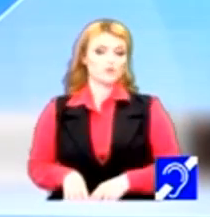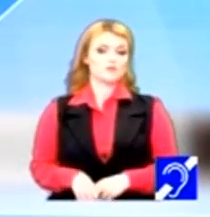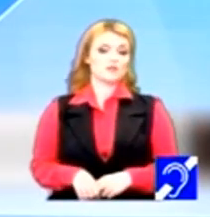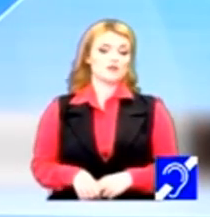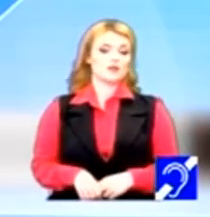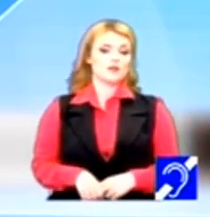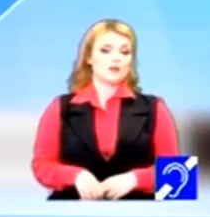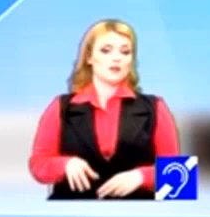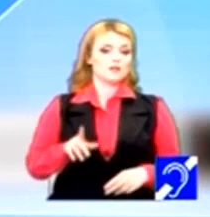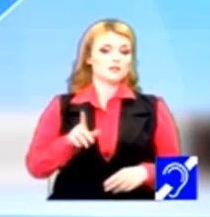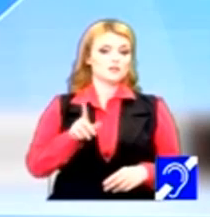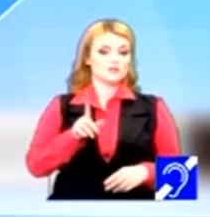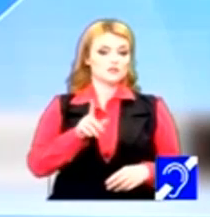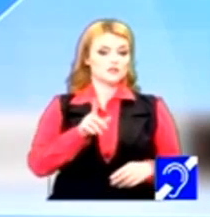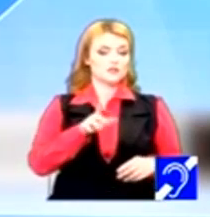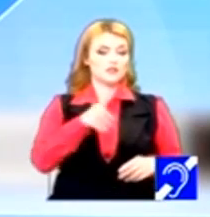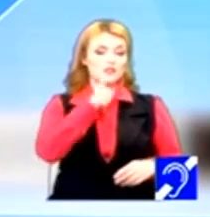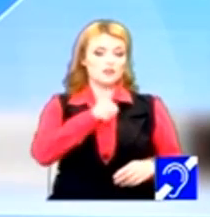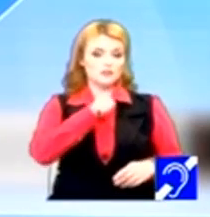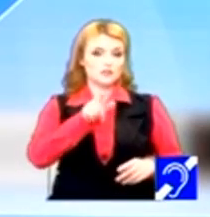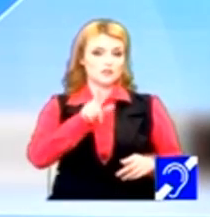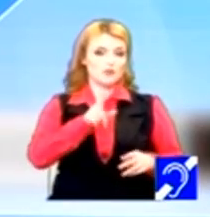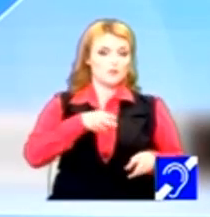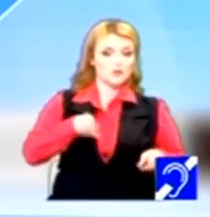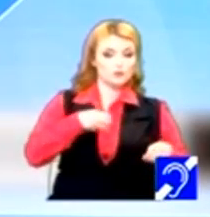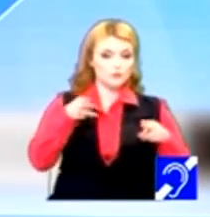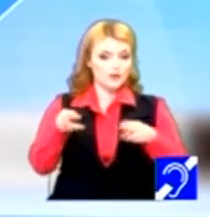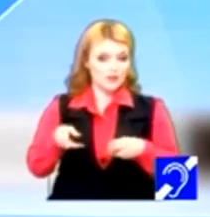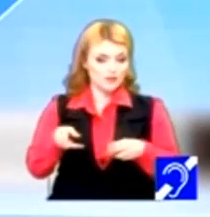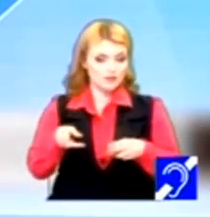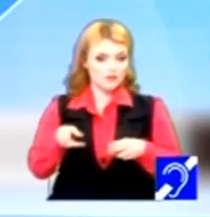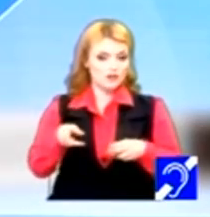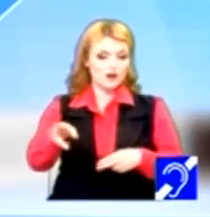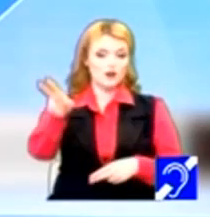economie, schemelor de contrabandă, dacă cei care au